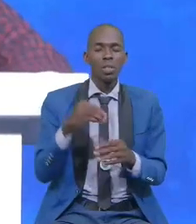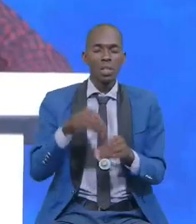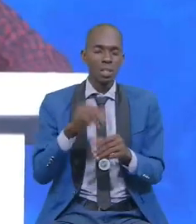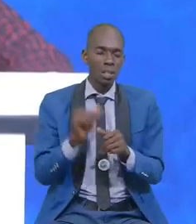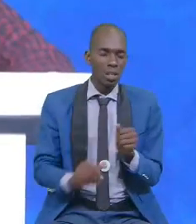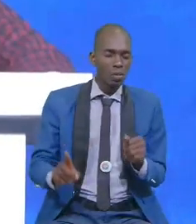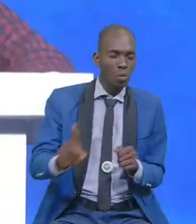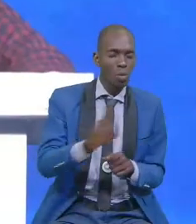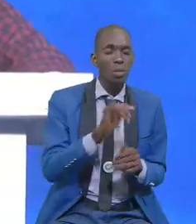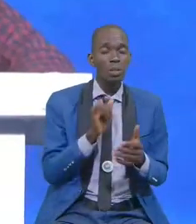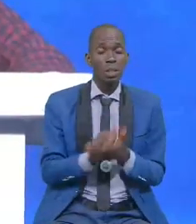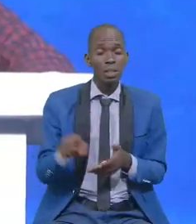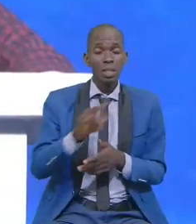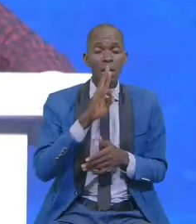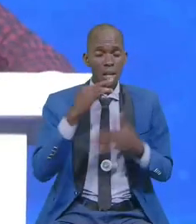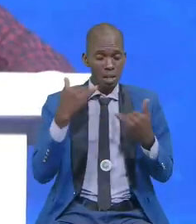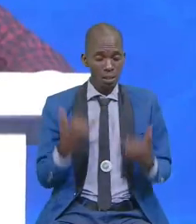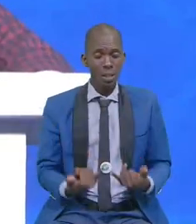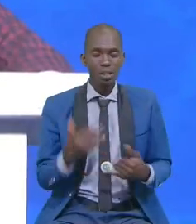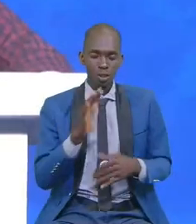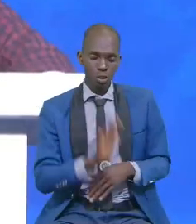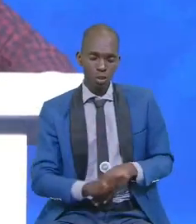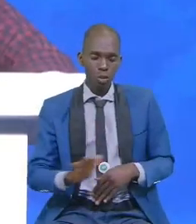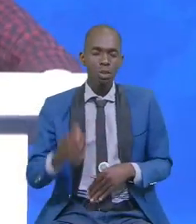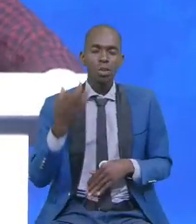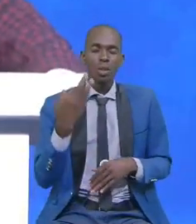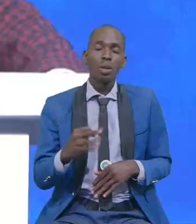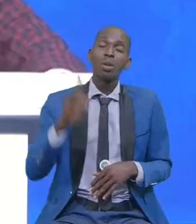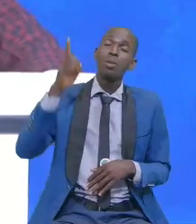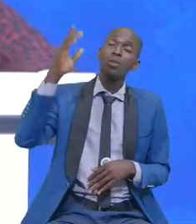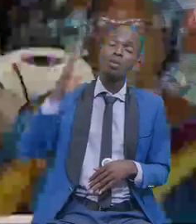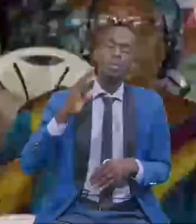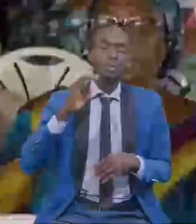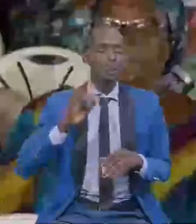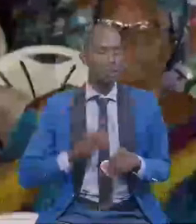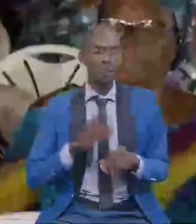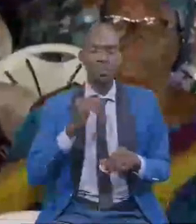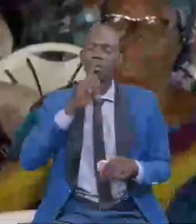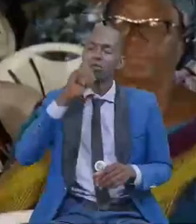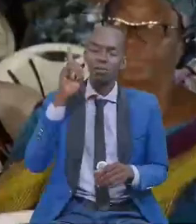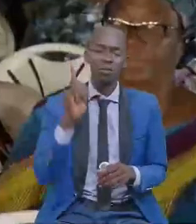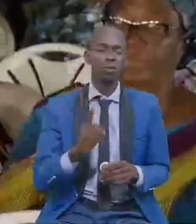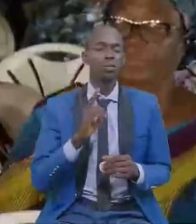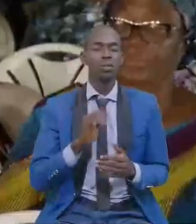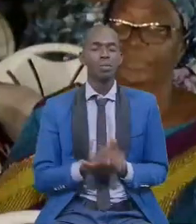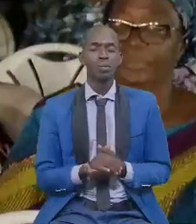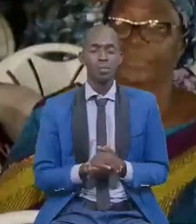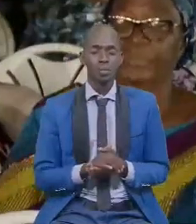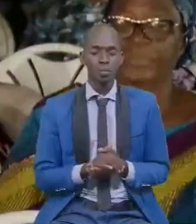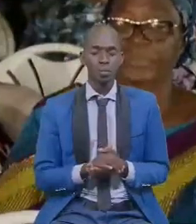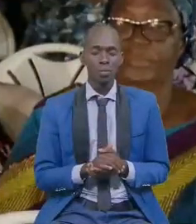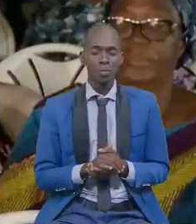Que ton esprit rende témoignage à chacun maintenant qu'ils sont enfants de Dieu dans la réalité.